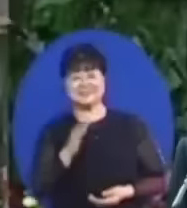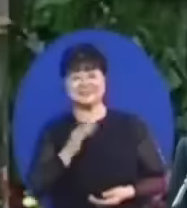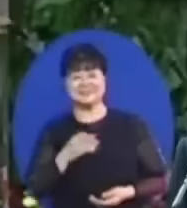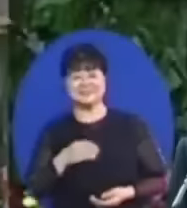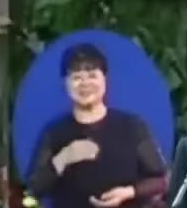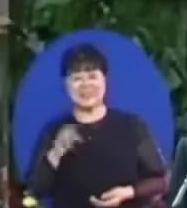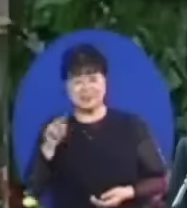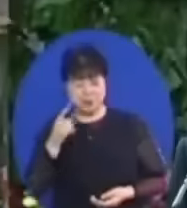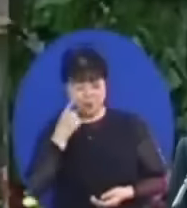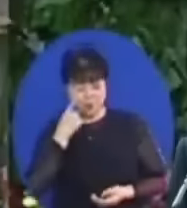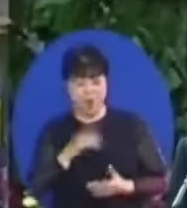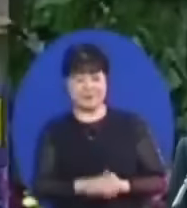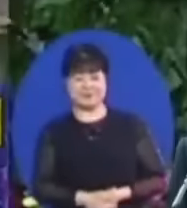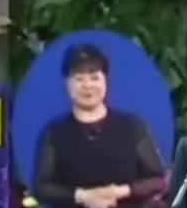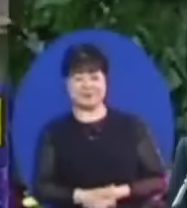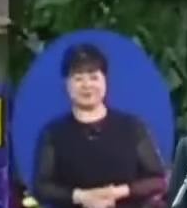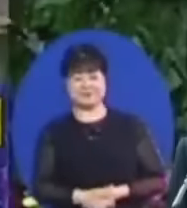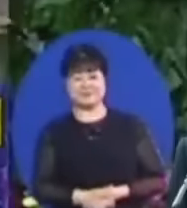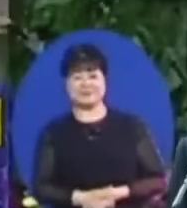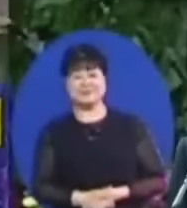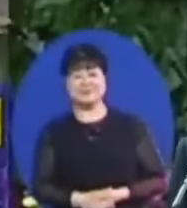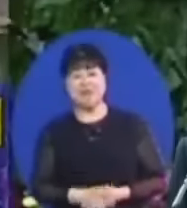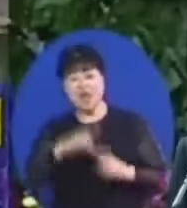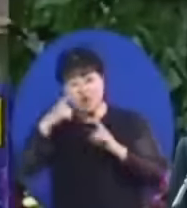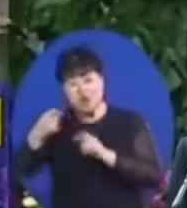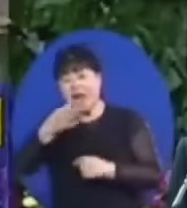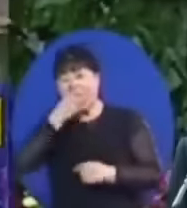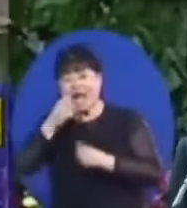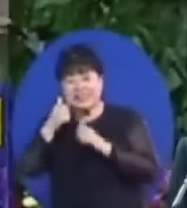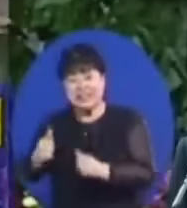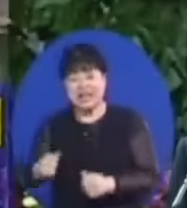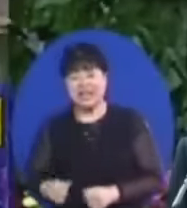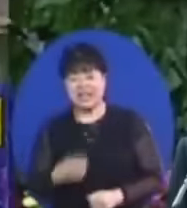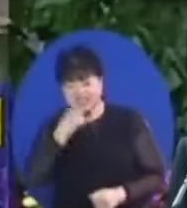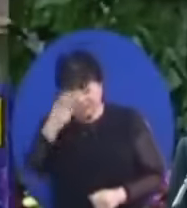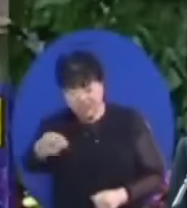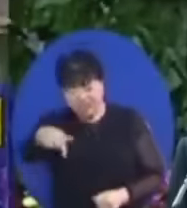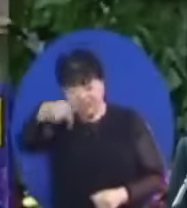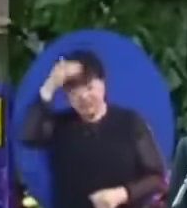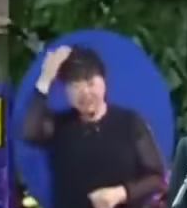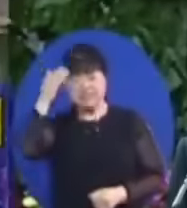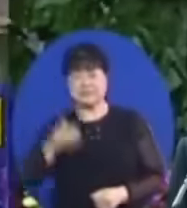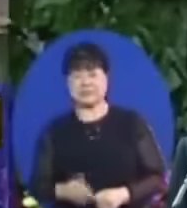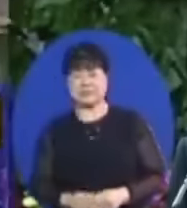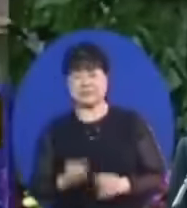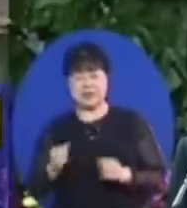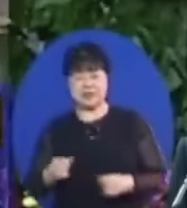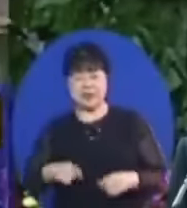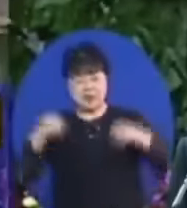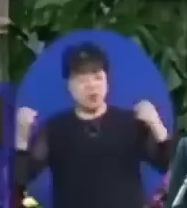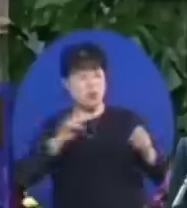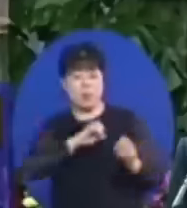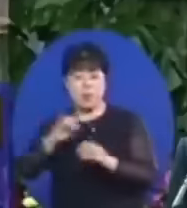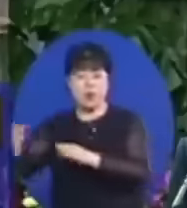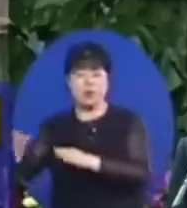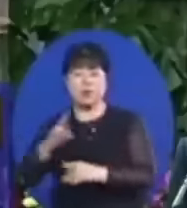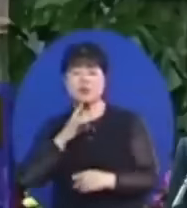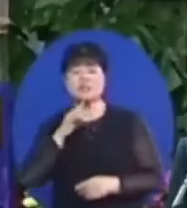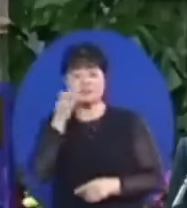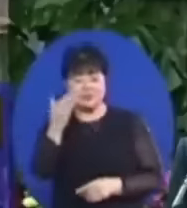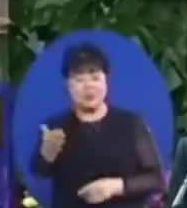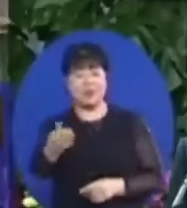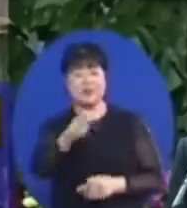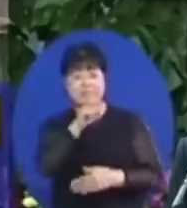에베소 4장 22절로 24절에 보면 너희는 유혹의 욕심을 따라 썩어져가는 구습을 따르는 옛사람을 벗어버리고 오직